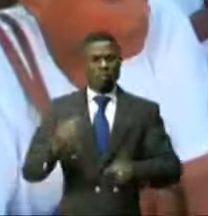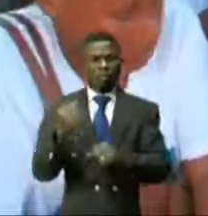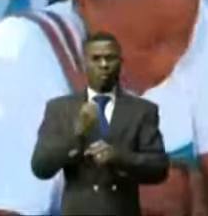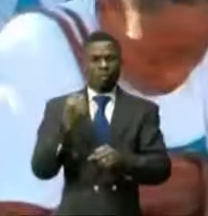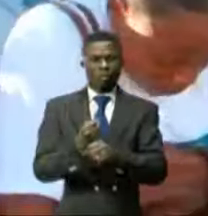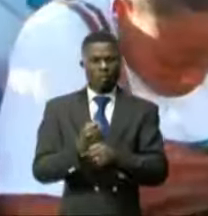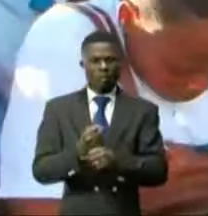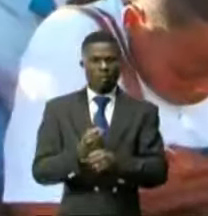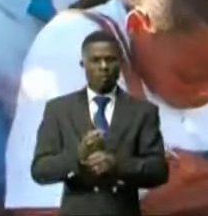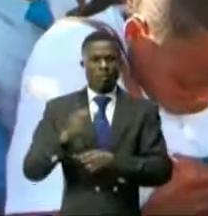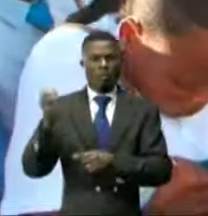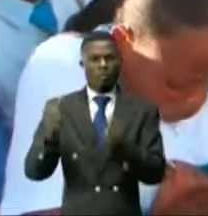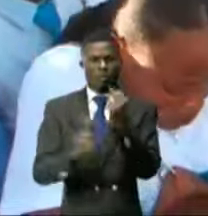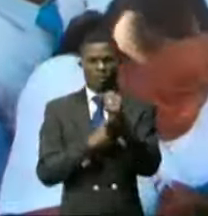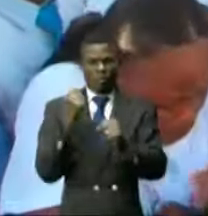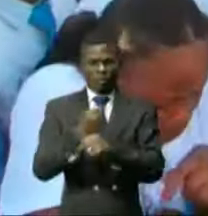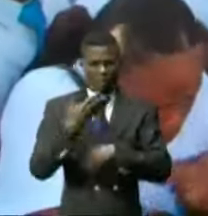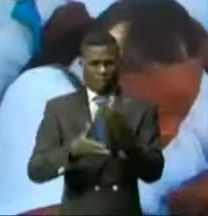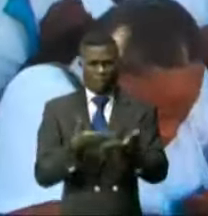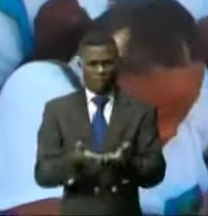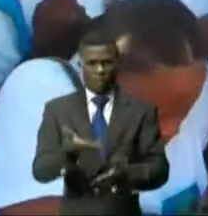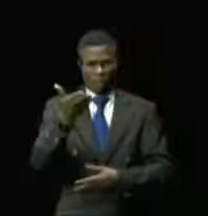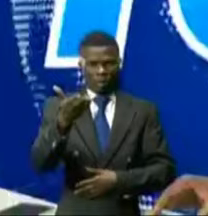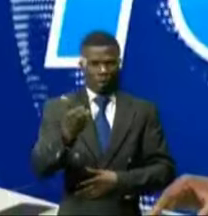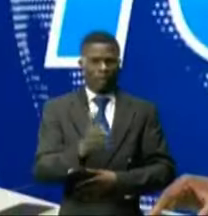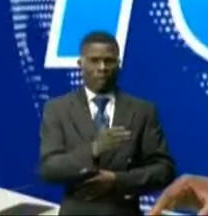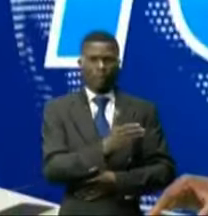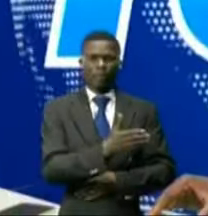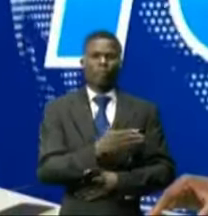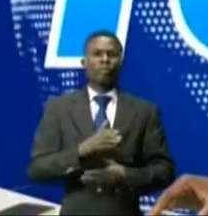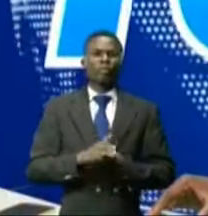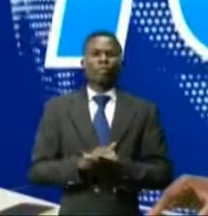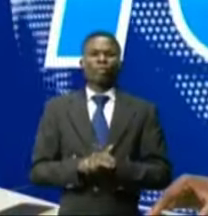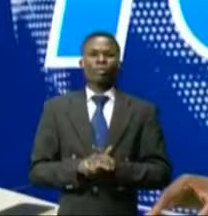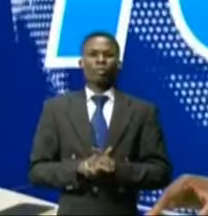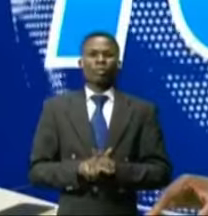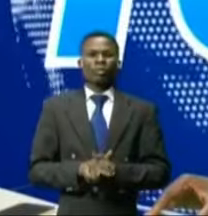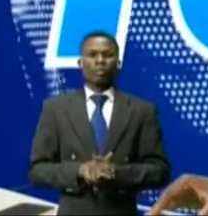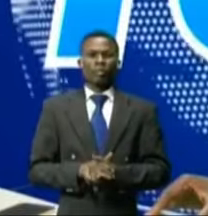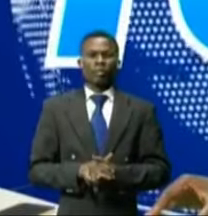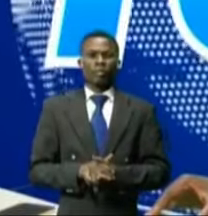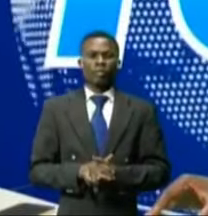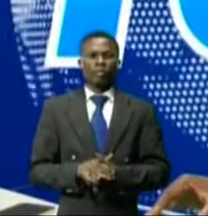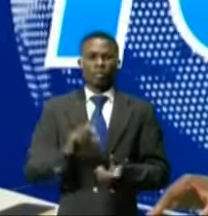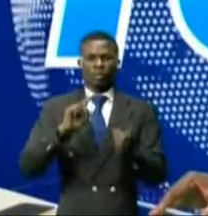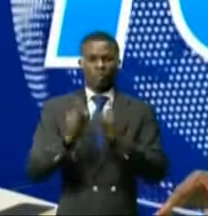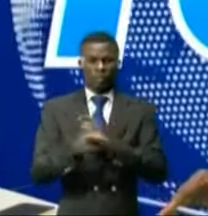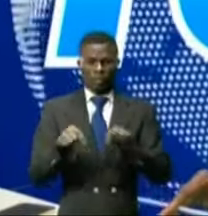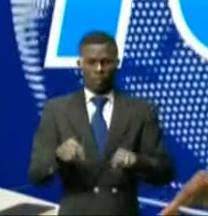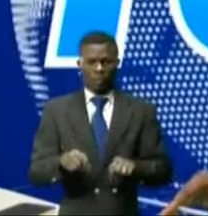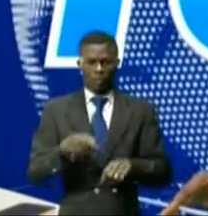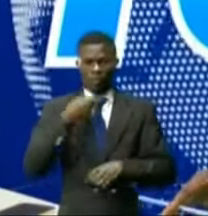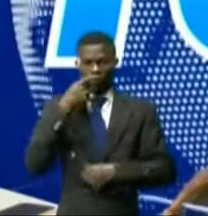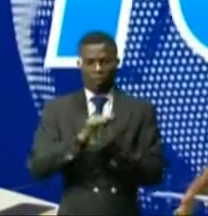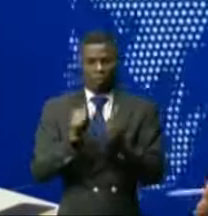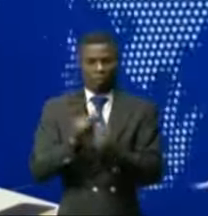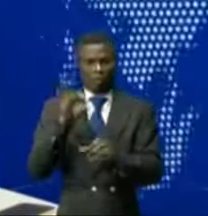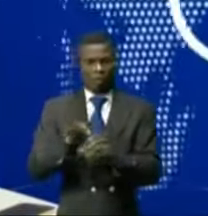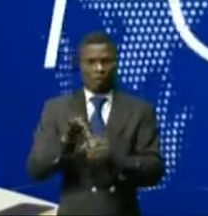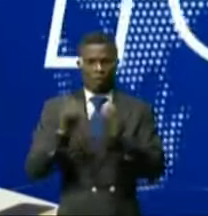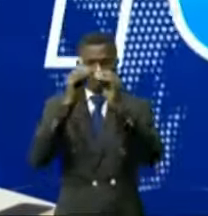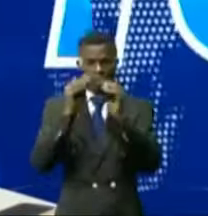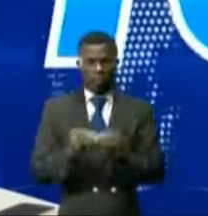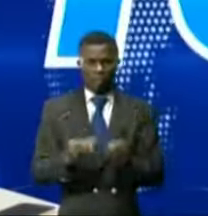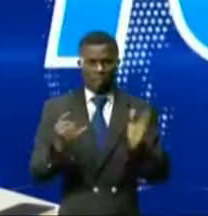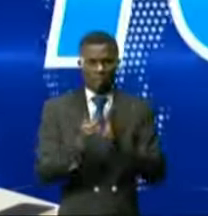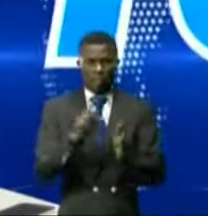et son artisan. Changeons carrément de chapitre pour parler élections. Au total, plus